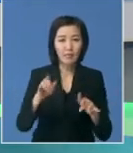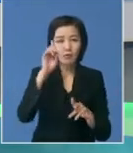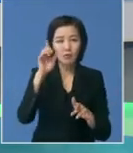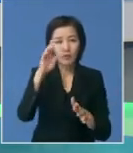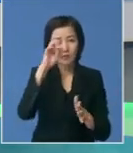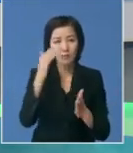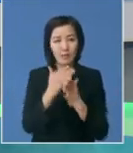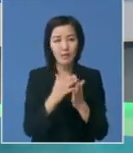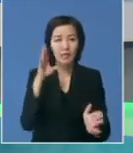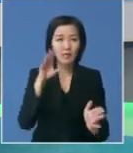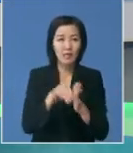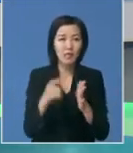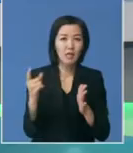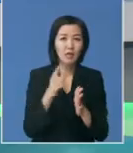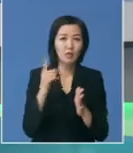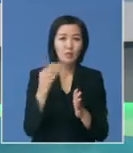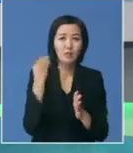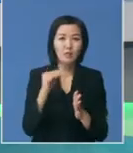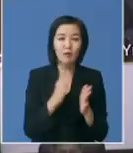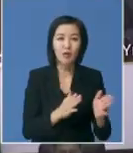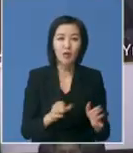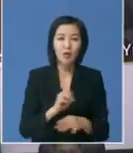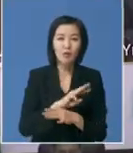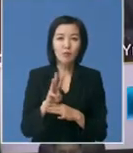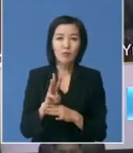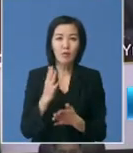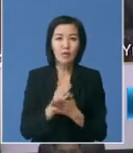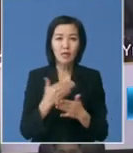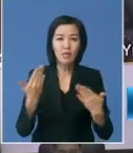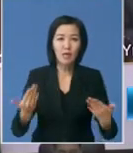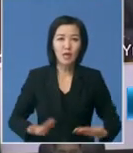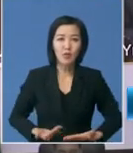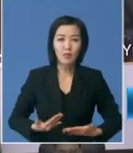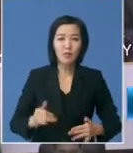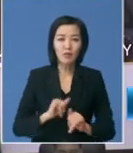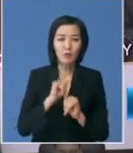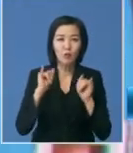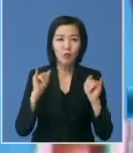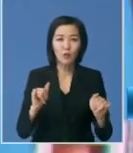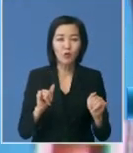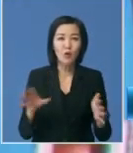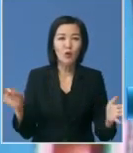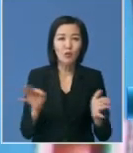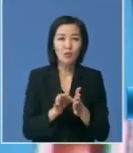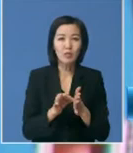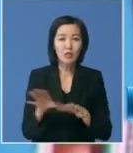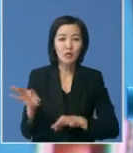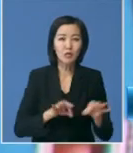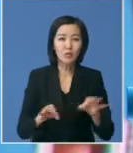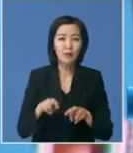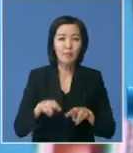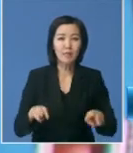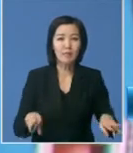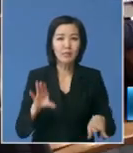сапалы әрі тұрақты дамуын қамтамасыз ету. Сол арқылы әлеуметтің әлеуетін көтеру көзделген. Жоба бүгін премьер-министр Бақытжан